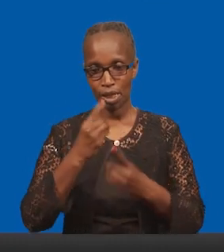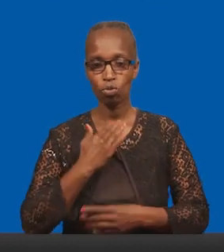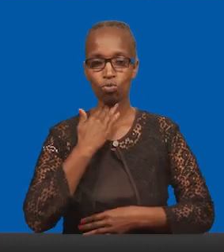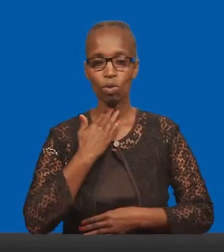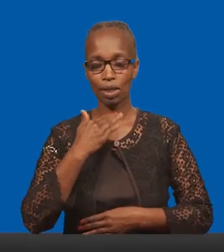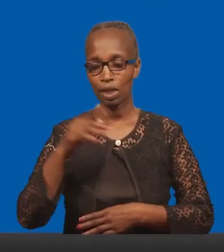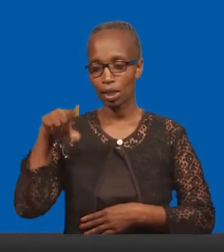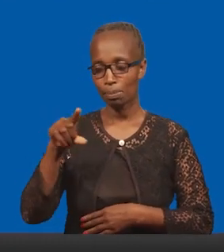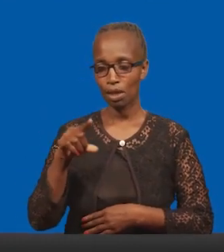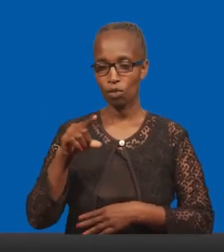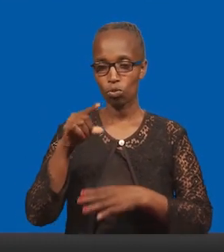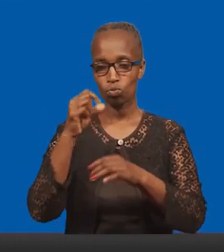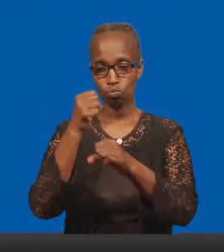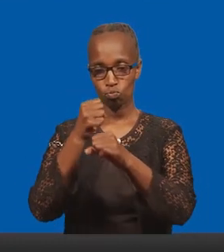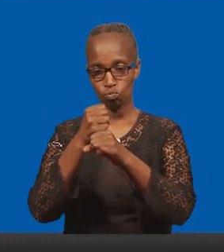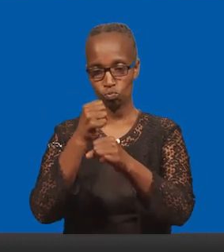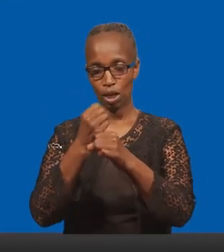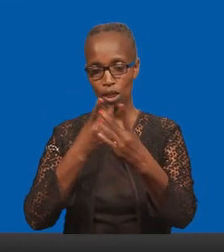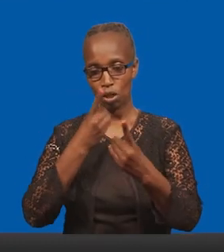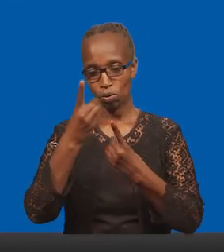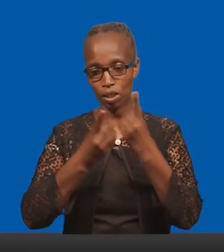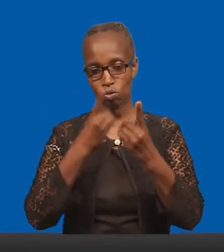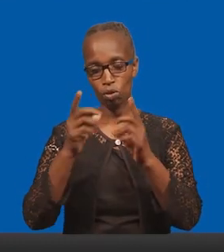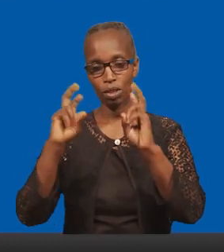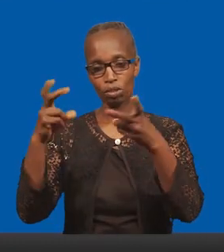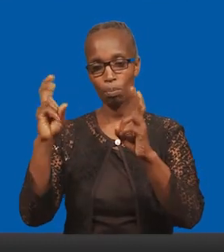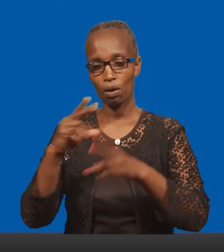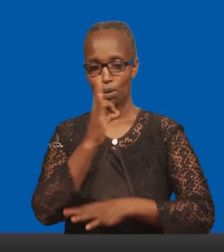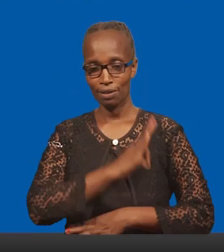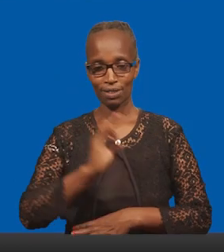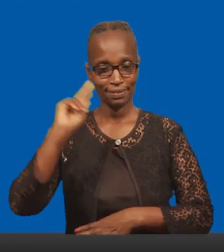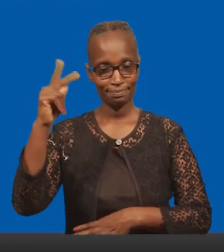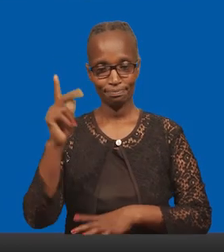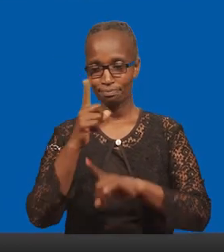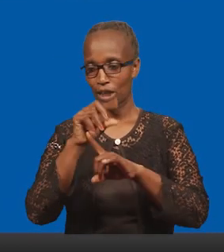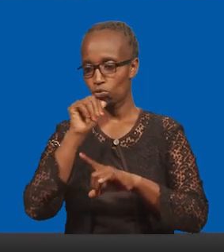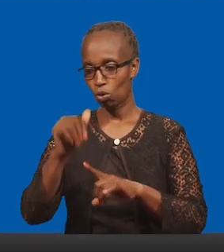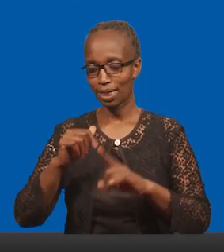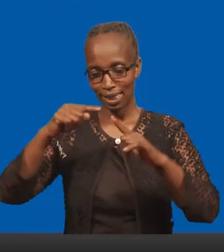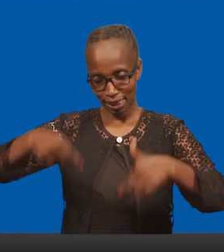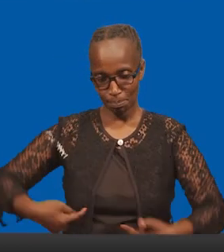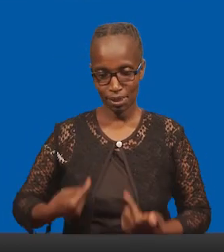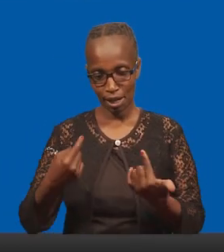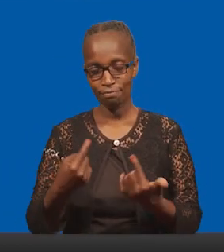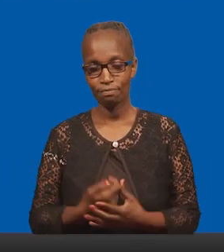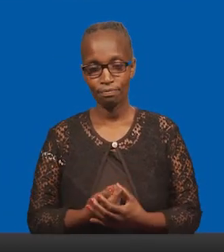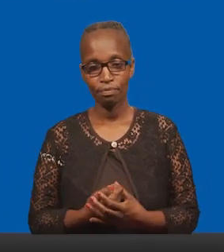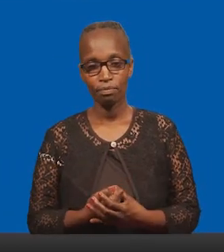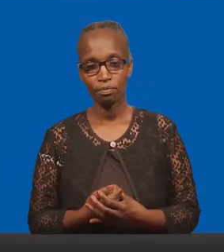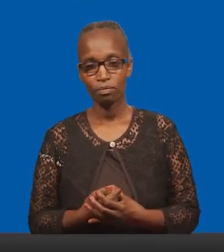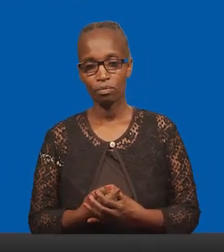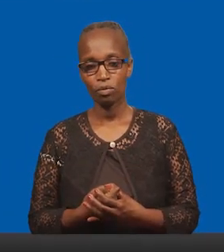sana masuala ya kufaidi wa Kenya, na sio masuala ya kufaidi hao wenyewe, wala kufaidi vyama,